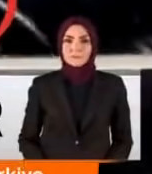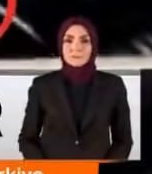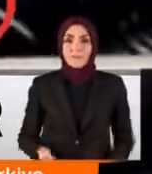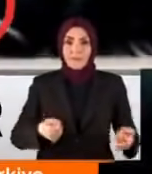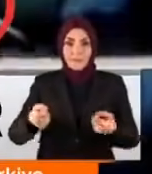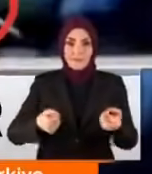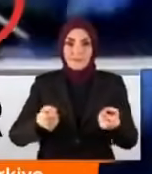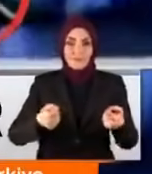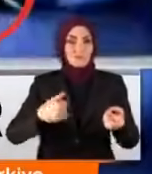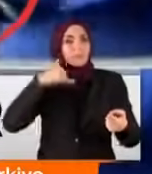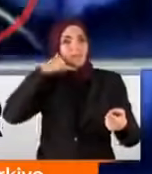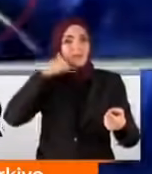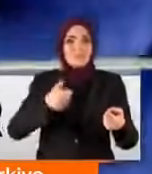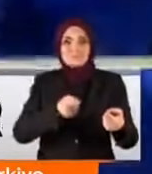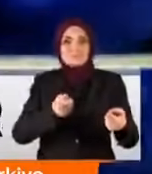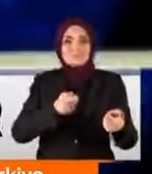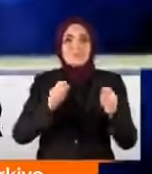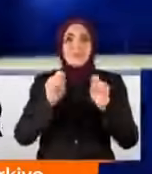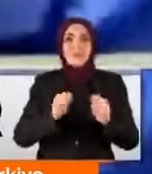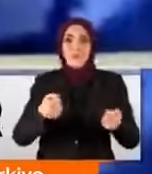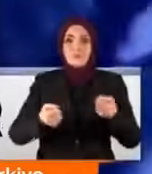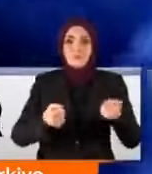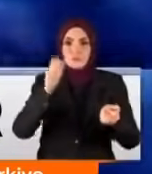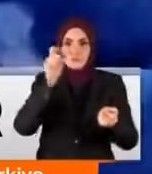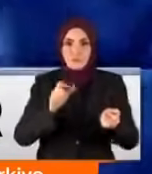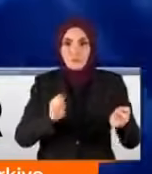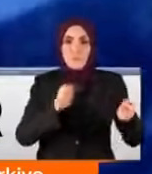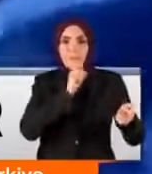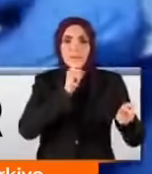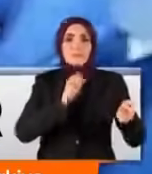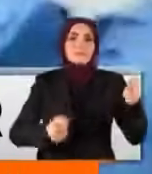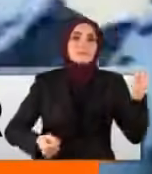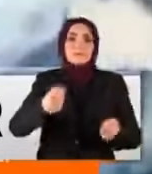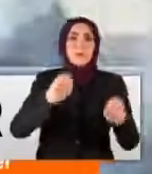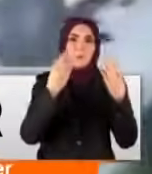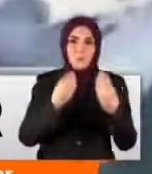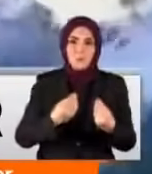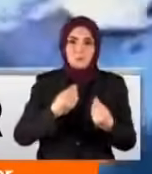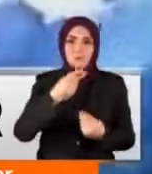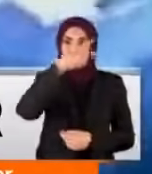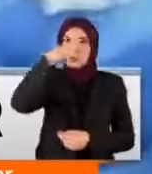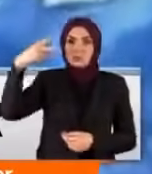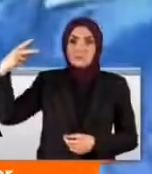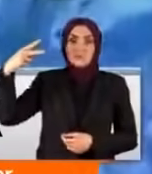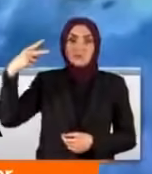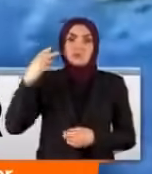Direksiyon başında telefonuyla ilgilenen sürücü aracın hakimiyetini kaybetmiş, çift katlı otobüs bariyere